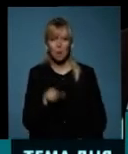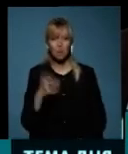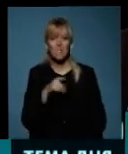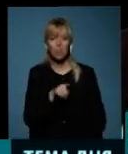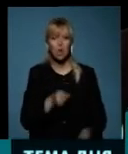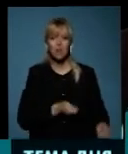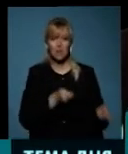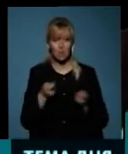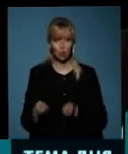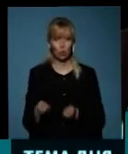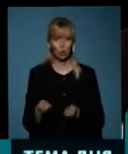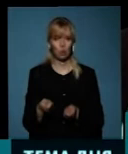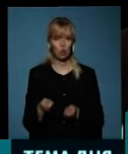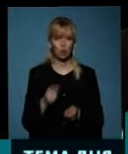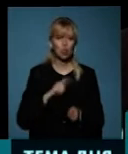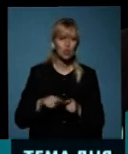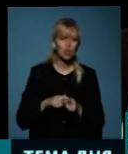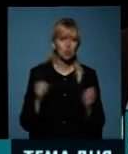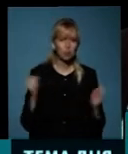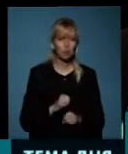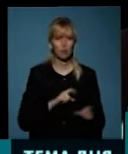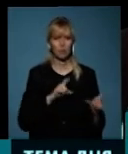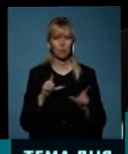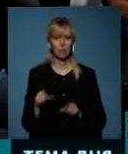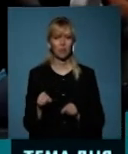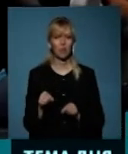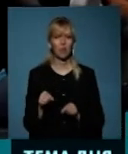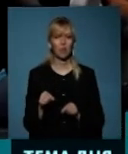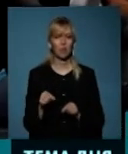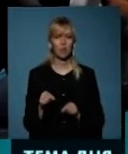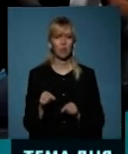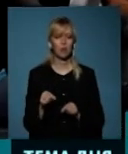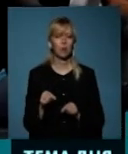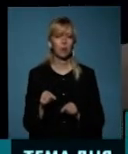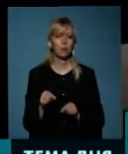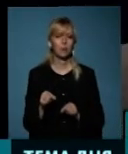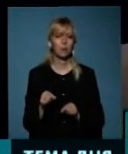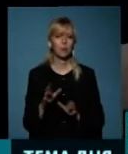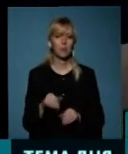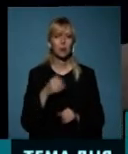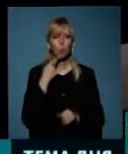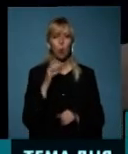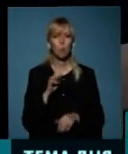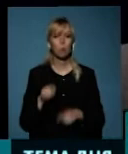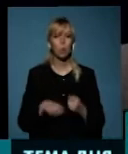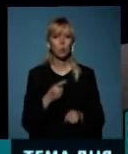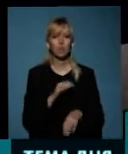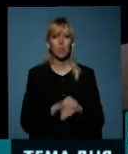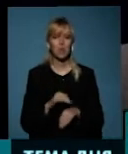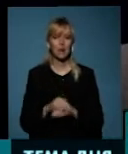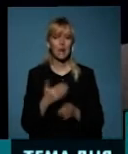вони везуть, бо тому що вони швидше їдуть. Пане Валерій, давайте поговоримо ще безпосередньо про порушення, які ви виявляєте.